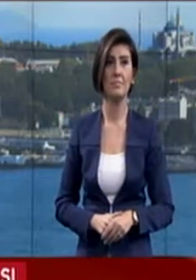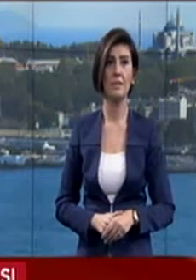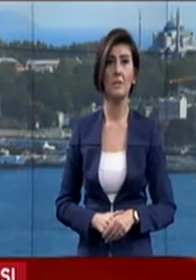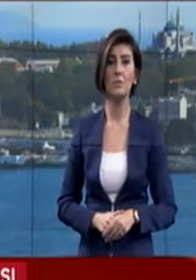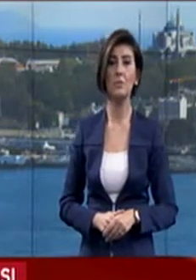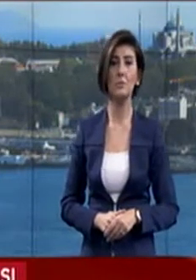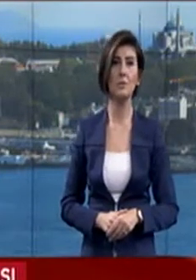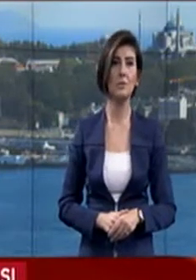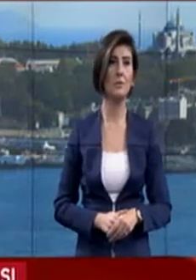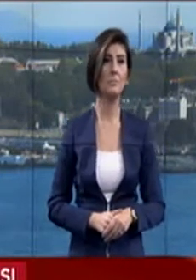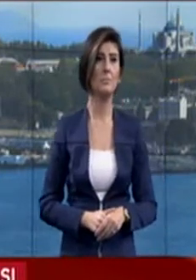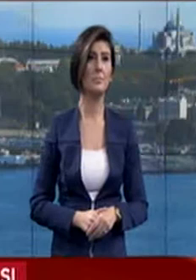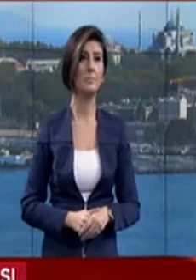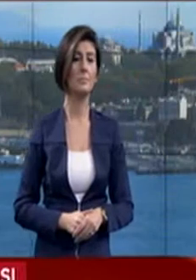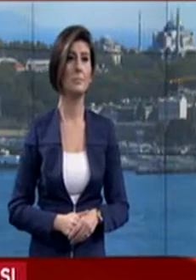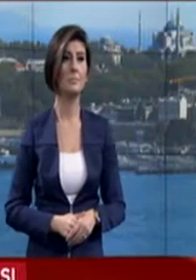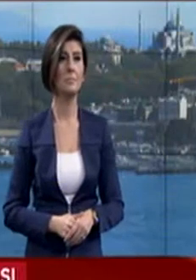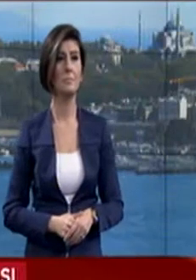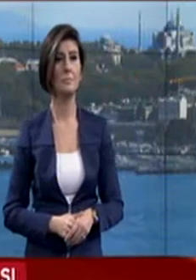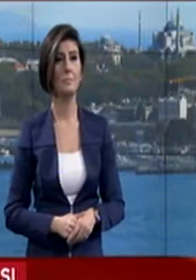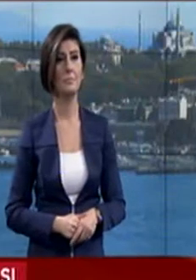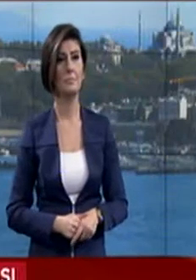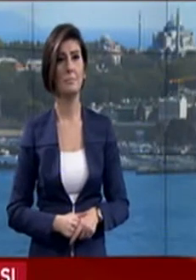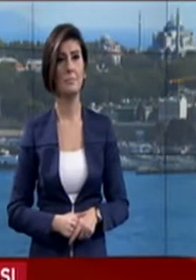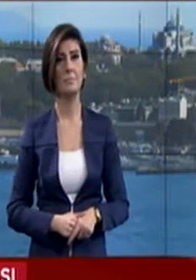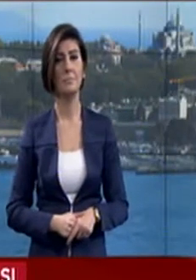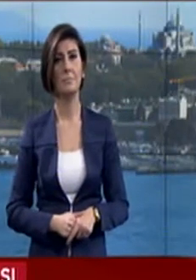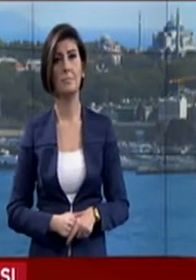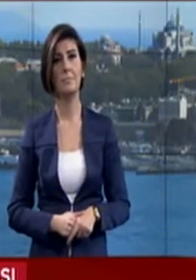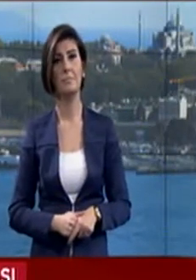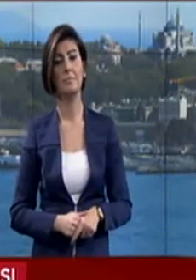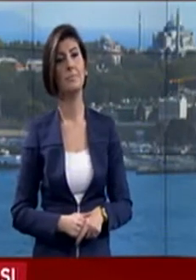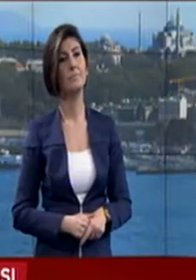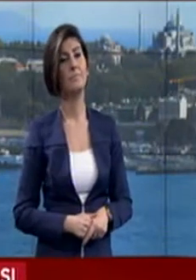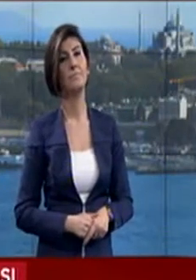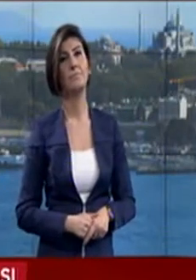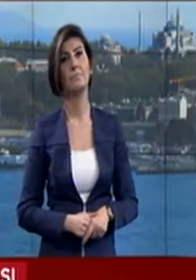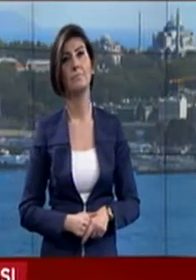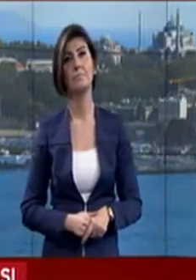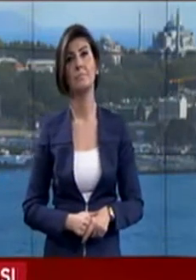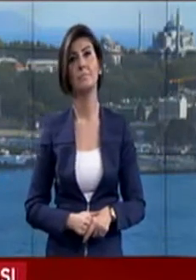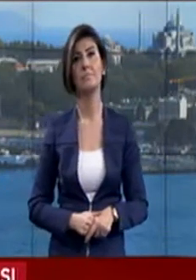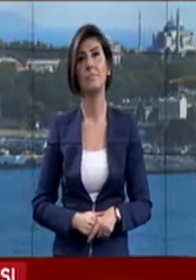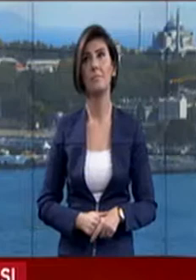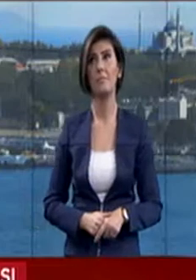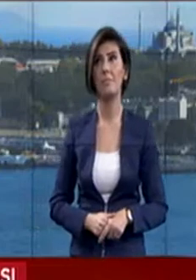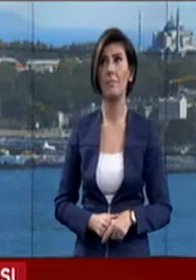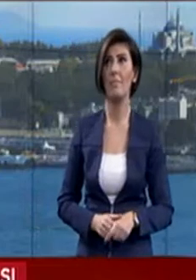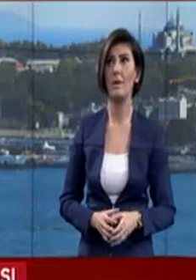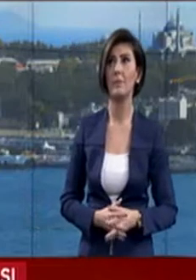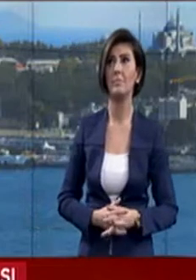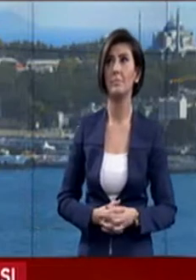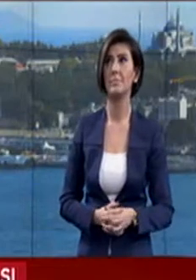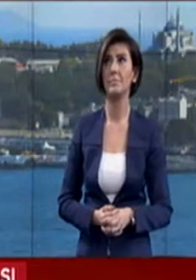Hakkında yakalama kararı bulunan Fethullah Gülen, Emre Uslu ve bazı eski emniyet müdürlerinin de sanıklar arasında yer aldığı davanın